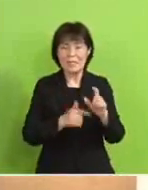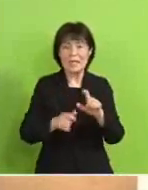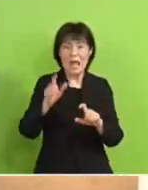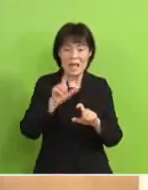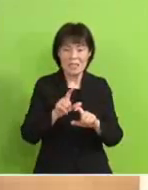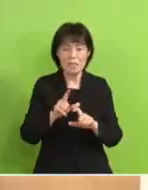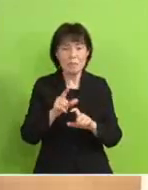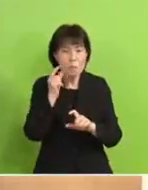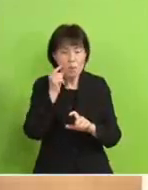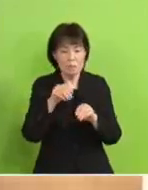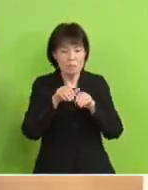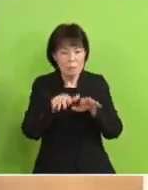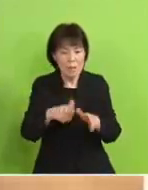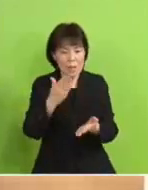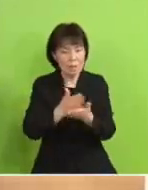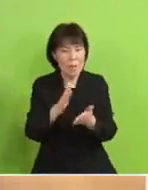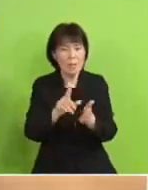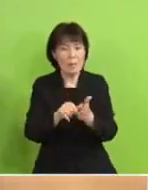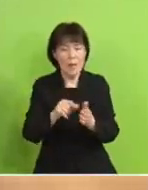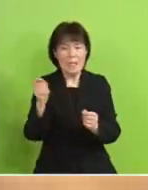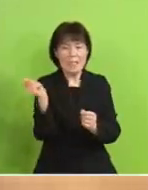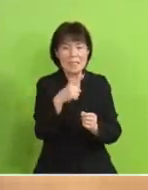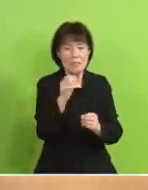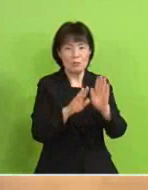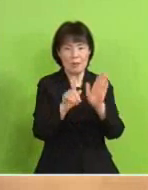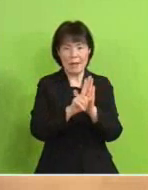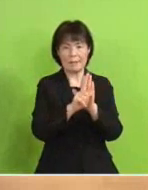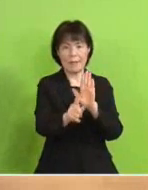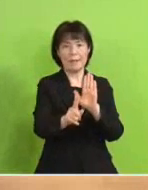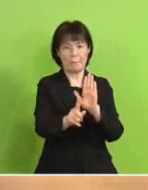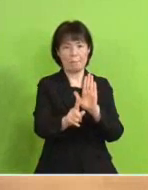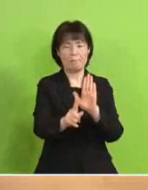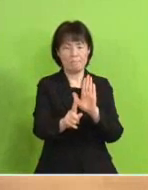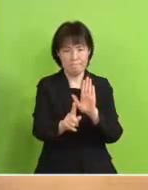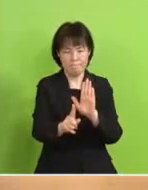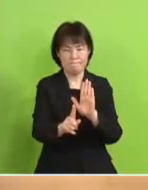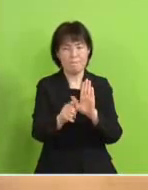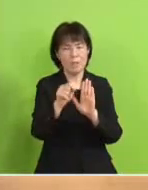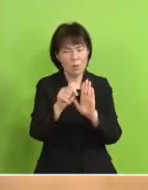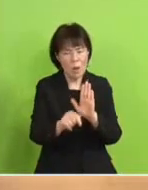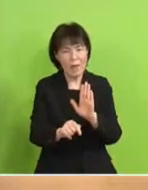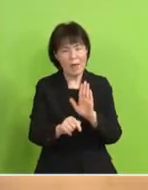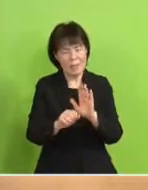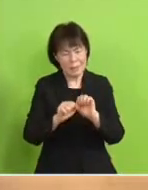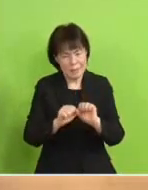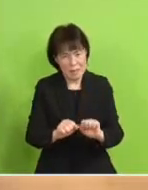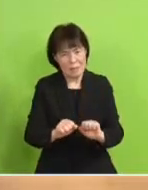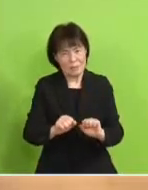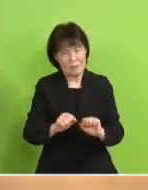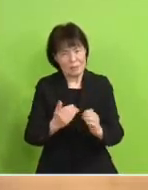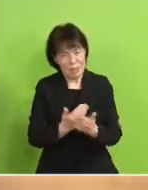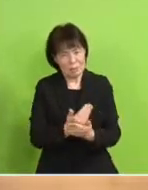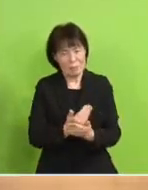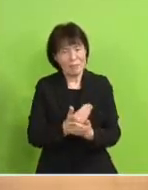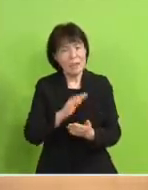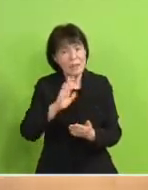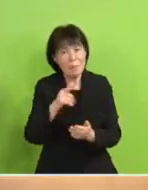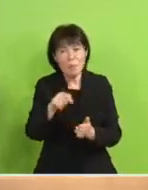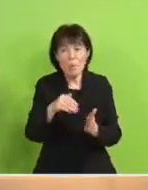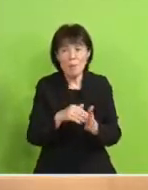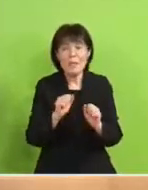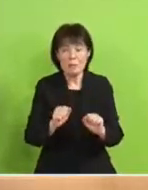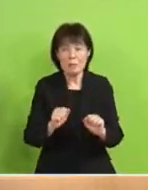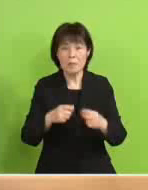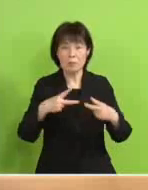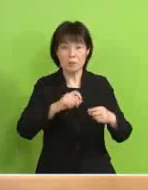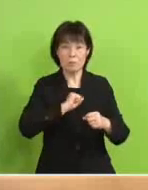らにこれで止まらなかった場合は、緊急事態宣言ということに、なってしまいます。でもそこまでいったらですね、もう